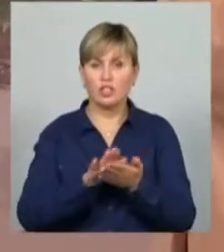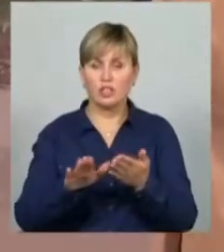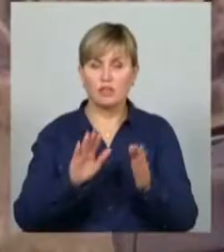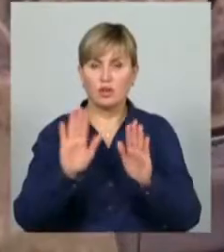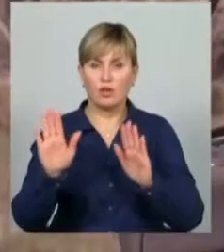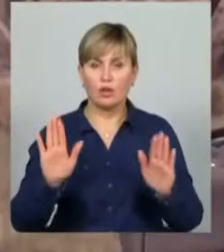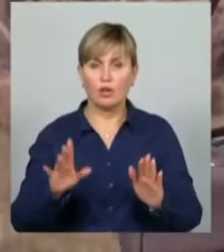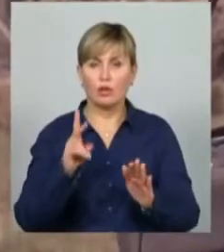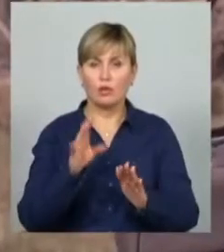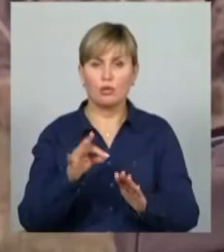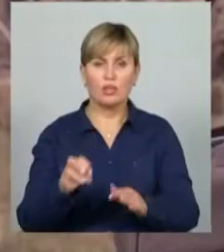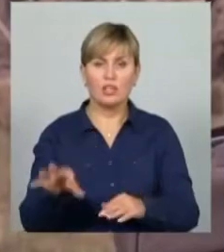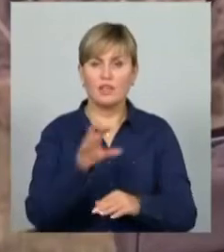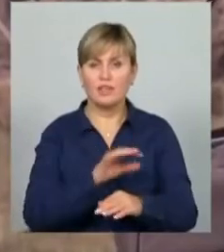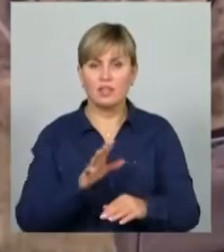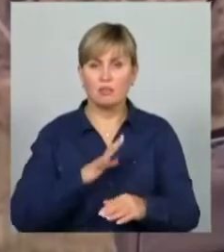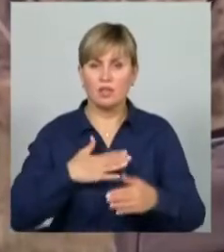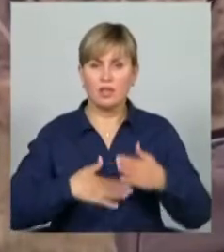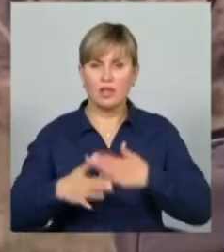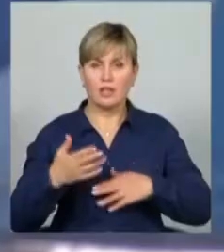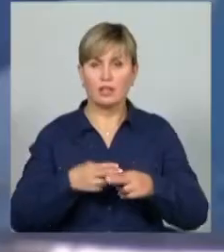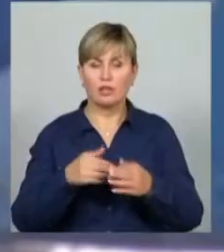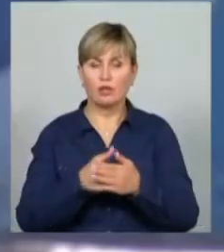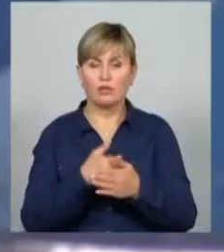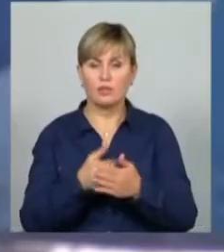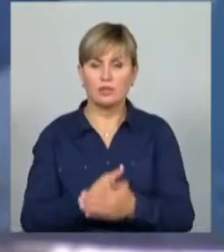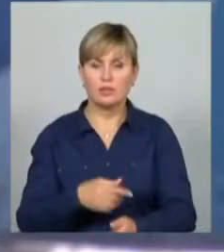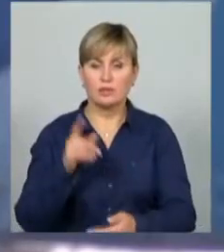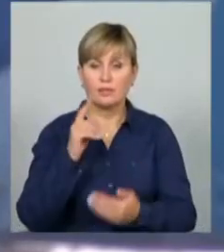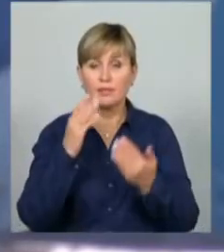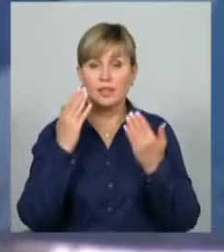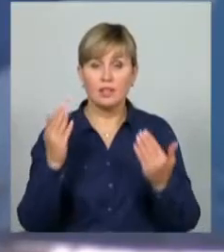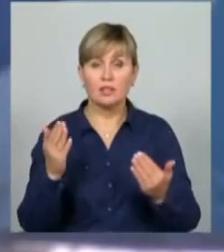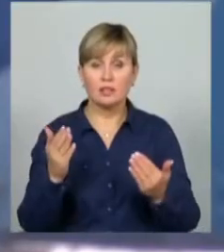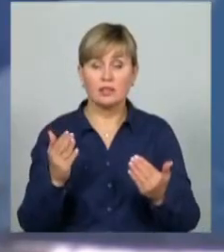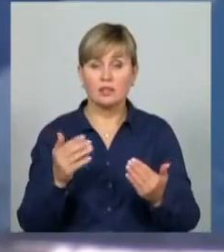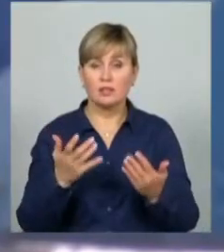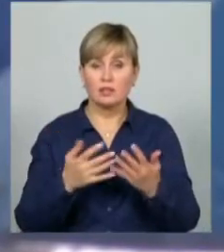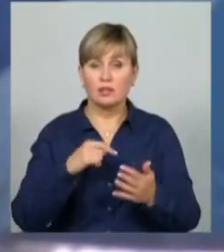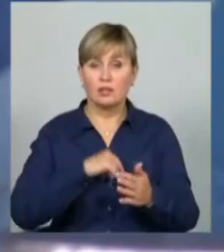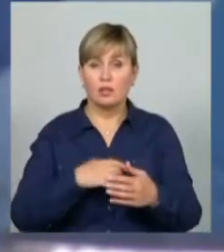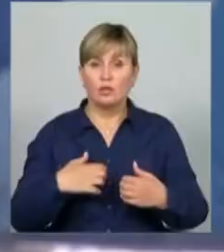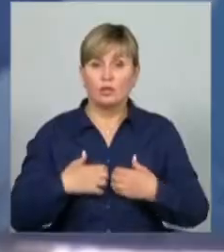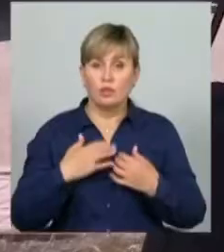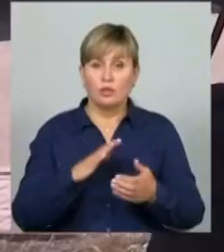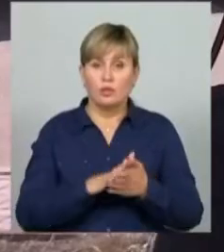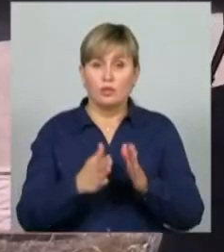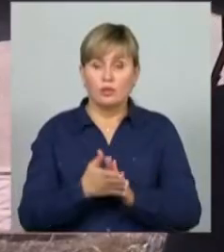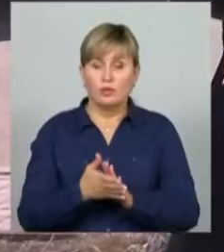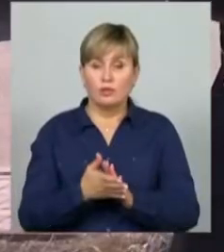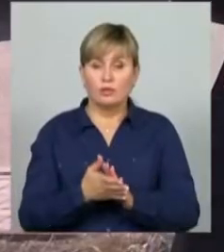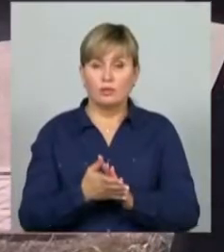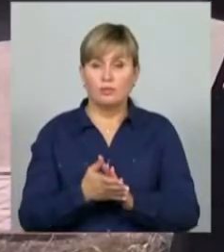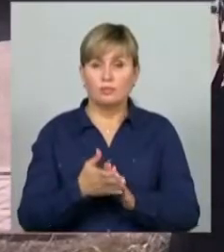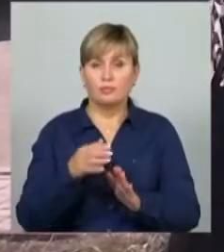квартир. Однако далеко не все оказались рады этой новости. Даже не знаю, какое описание, наверное, в ужасном состоянии находится подвал,